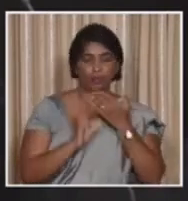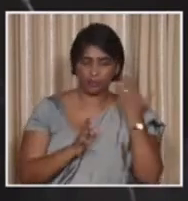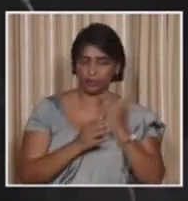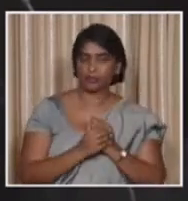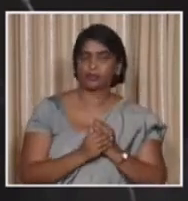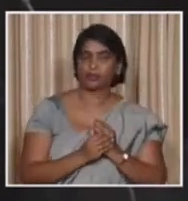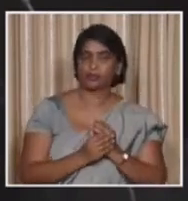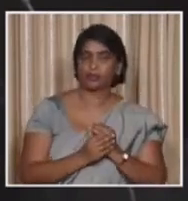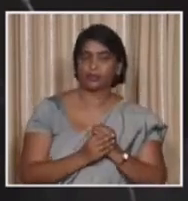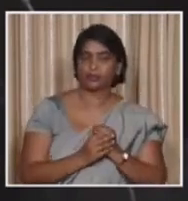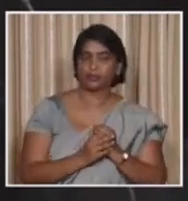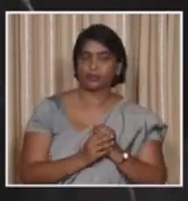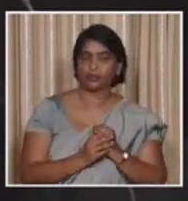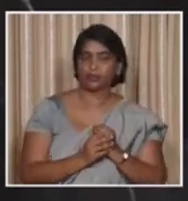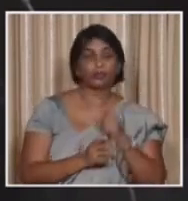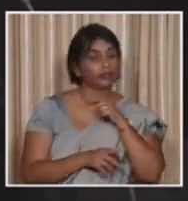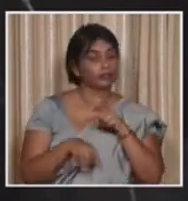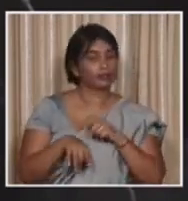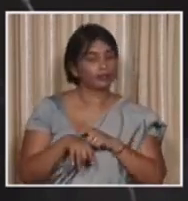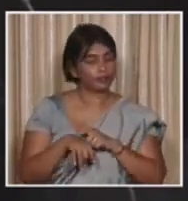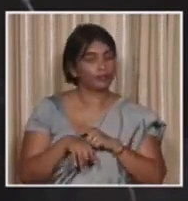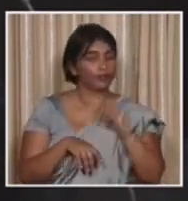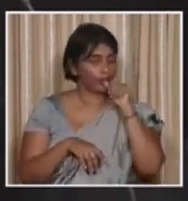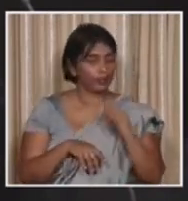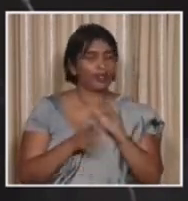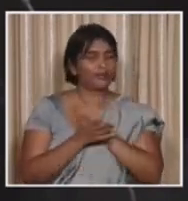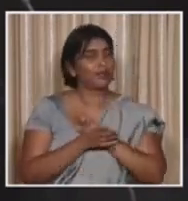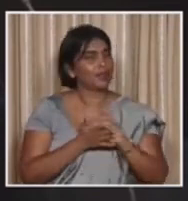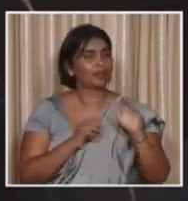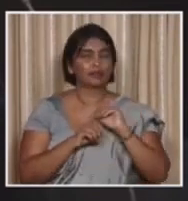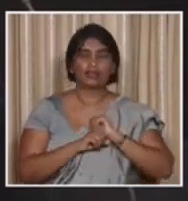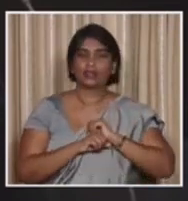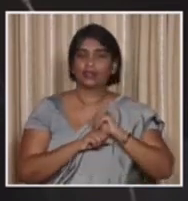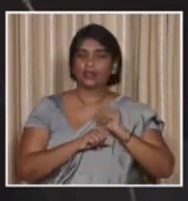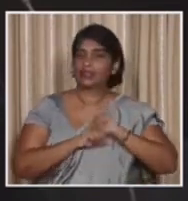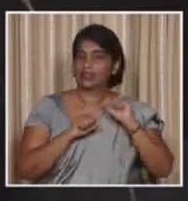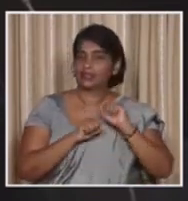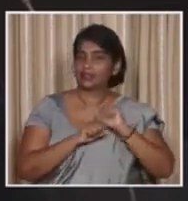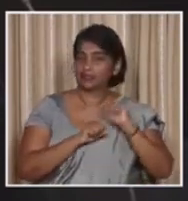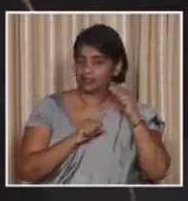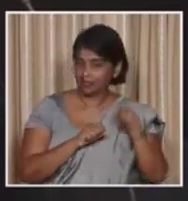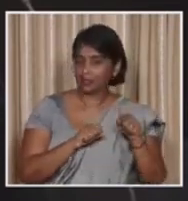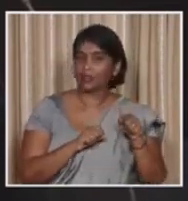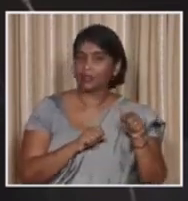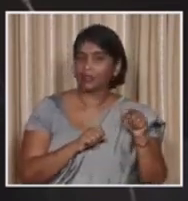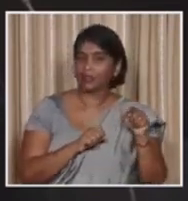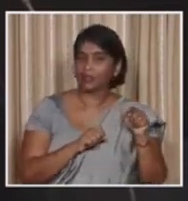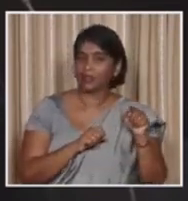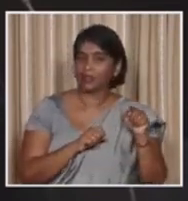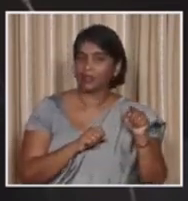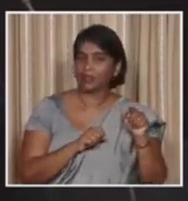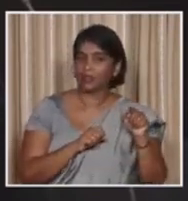පුළුවන්. දැන් වෙලා ඒ අවස්ථාවේ ඉතාමත්ම සාමකාමීව කරගෙන තිබ්බ අරගලය වෙනකොට